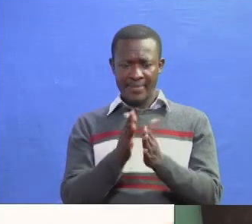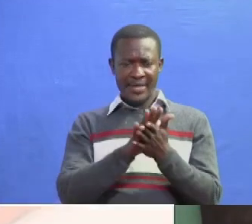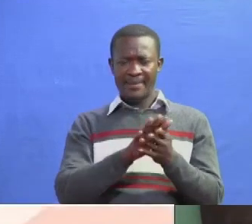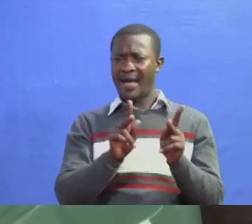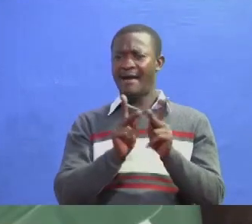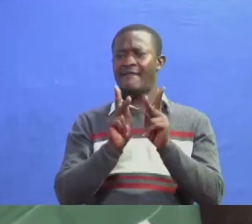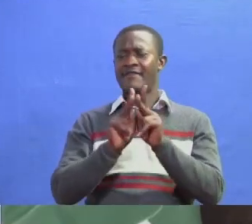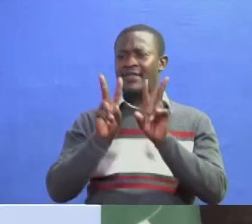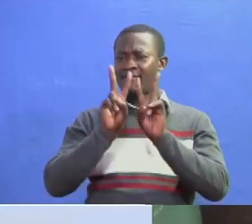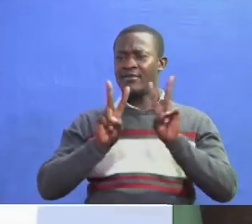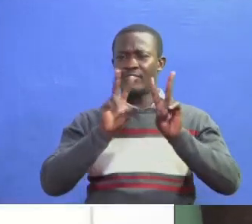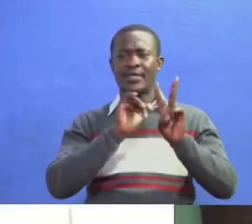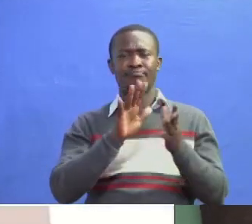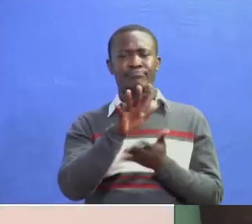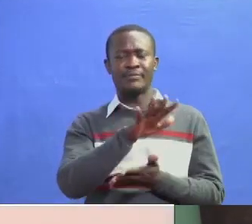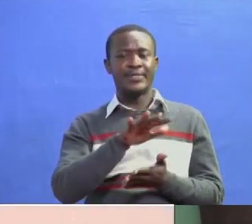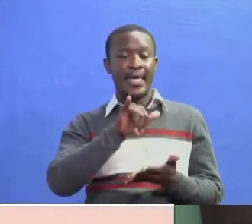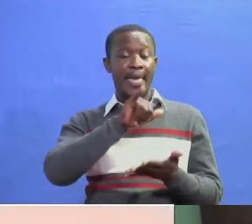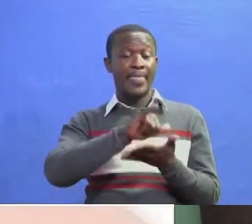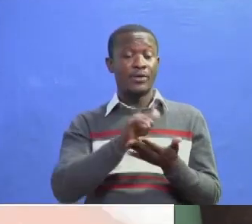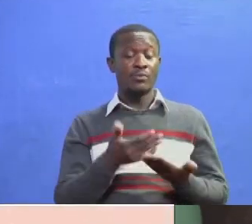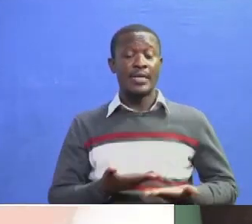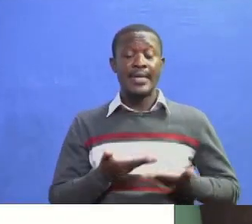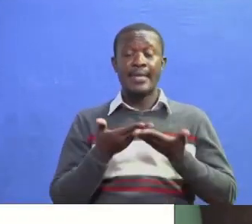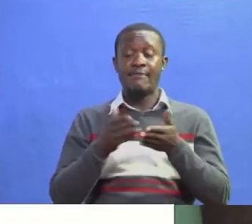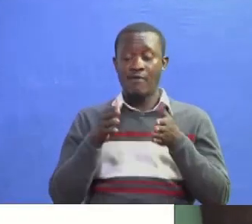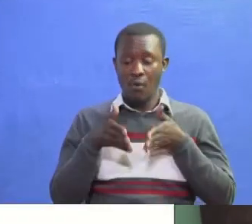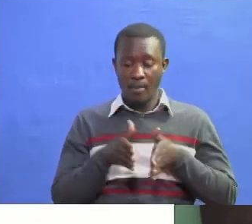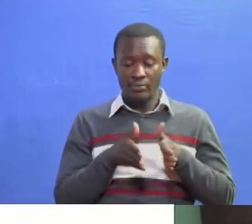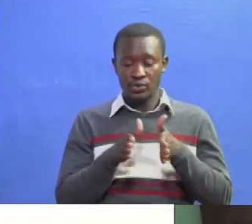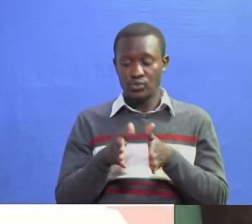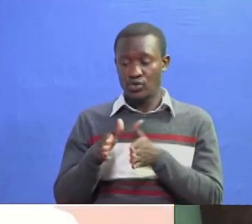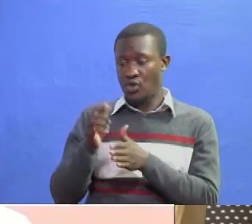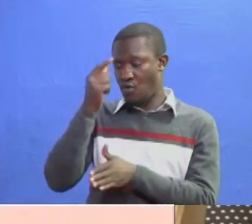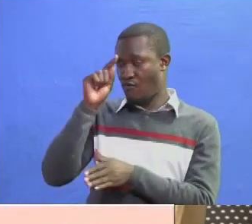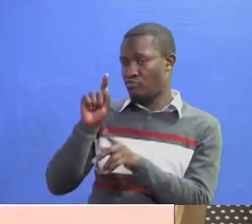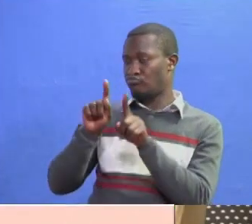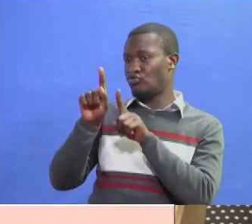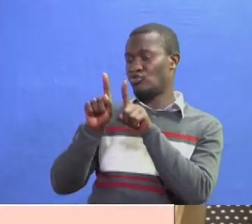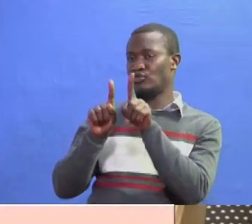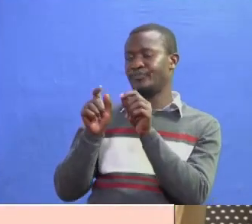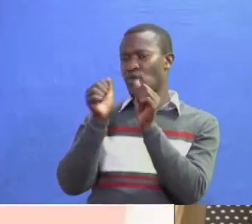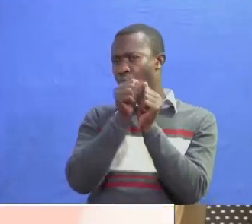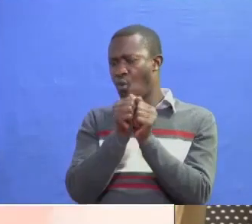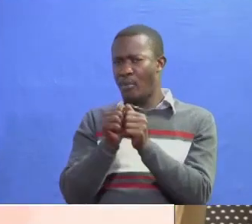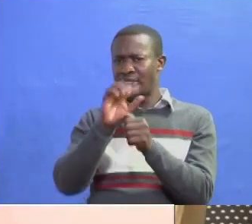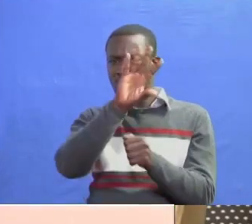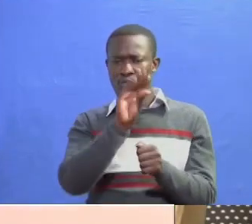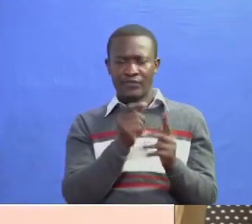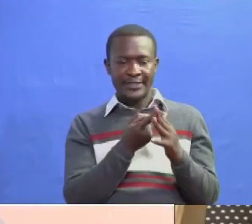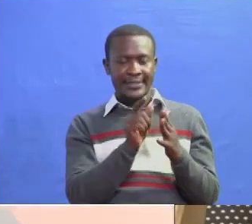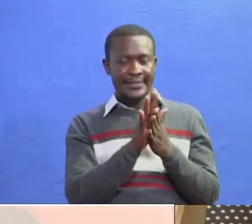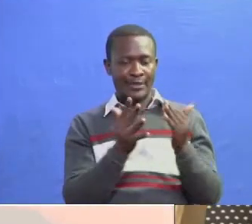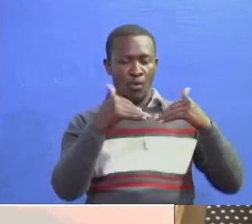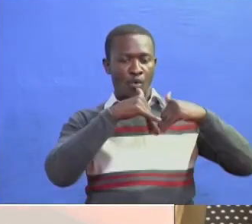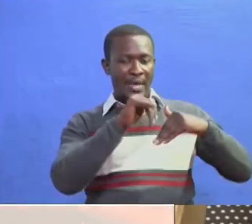viable entity that will provide opportunity for trade. Umoja wa Afrika ulianzisha kongamano la